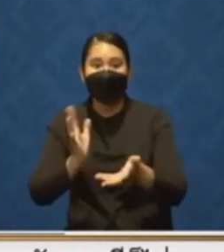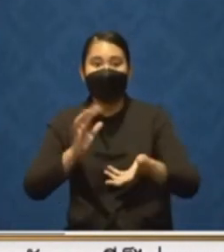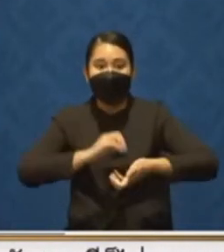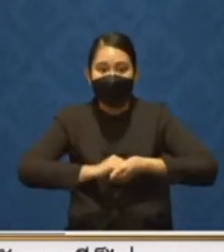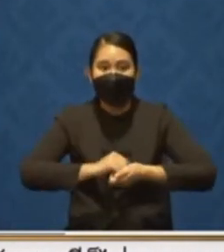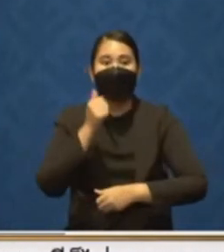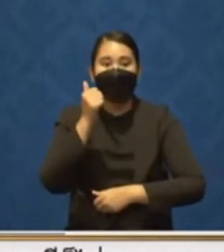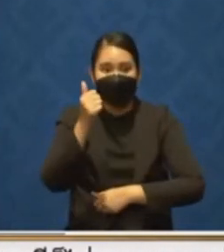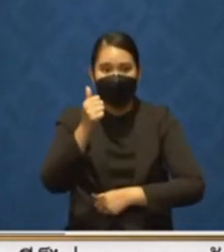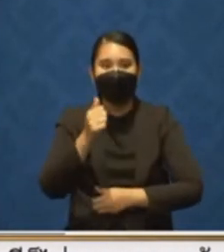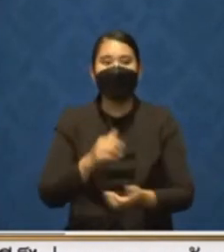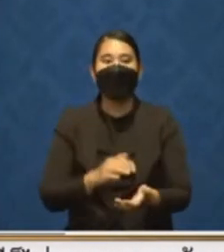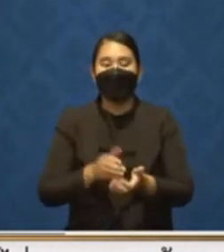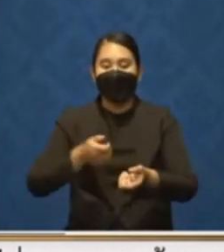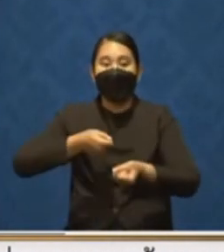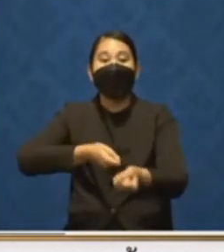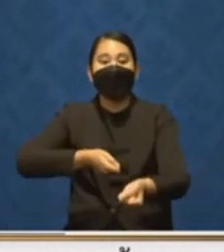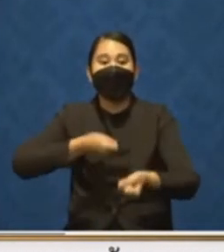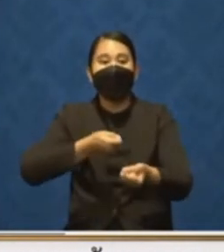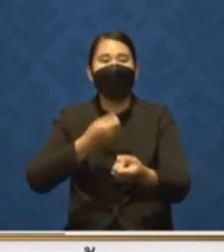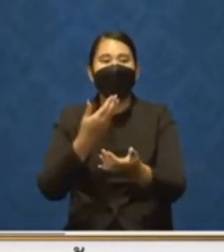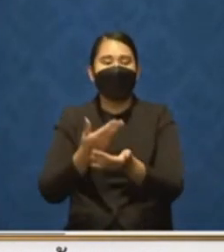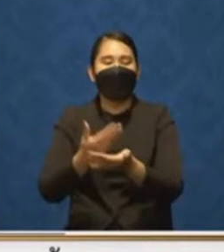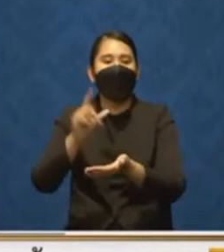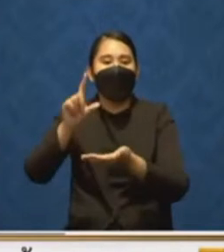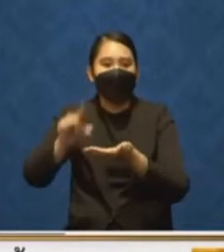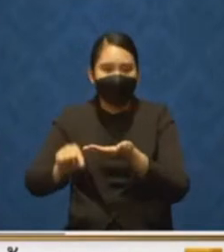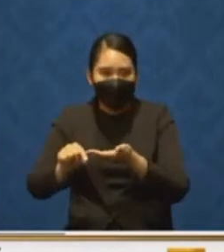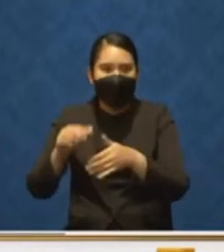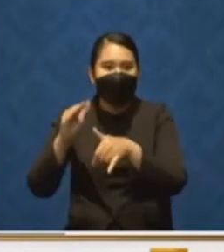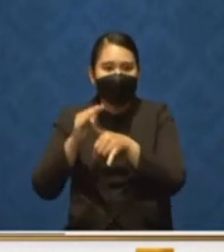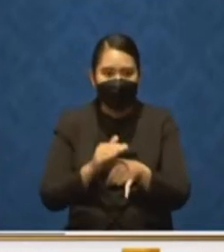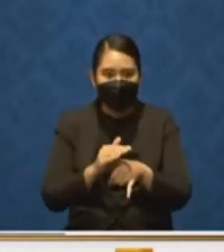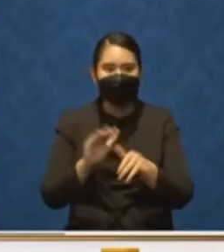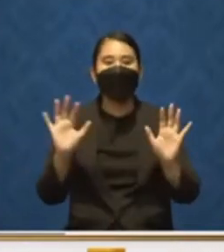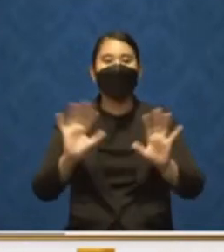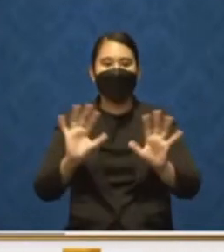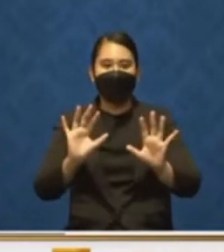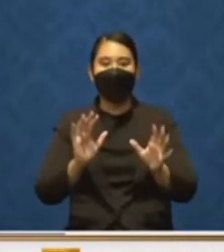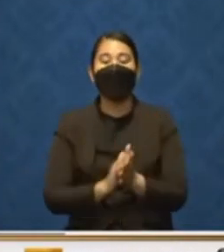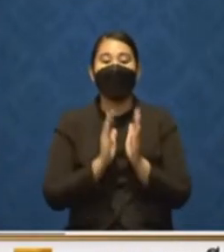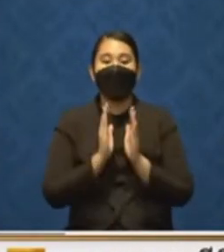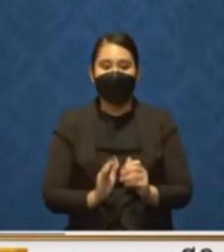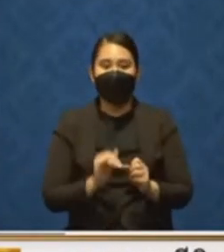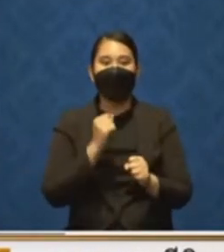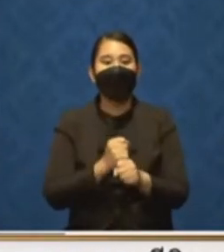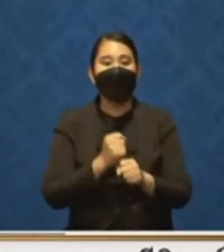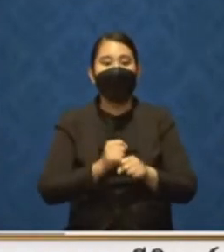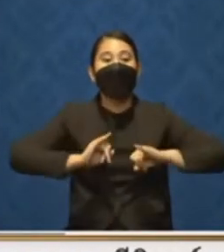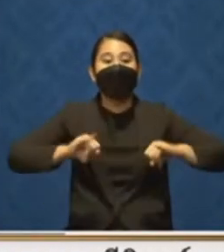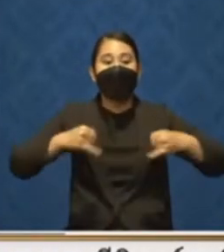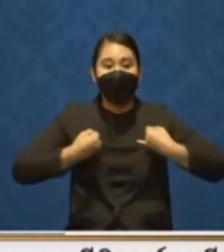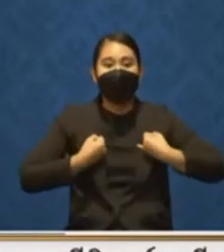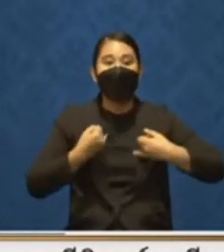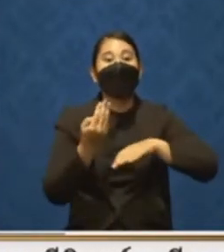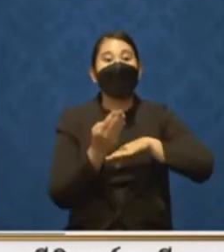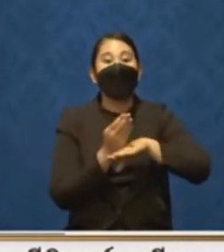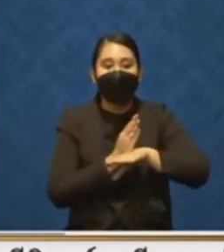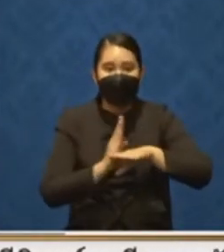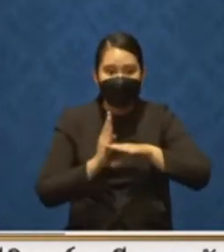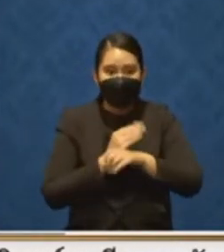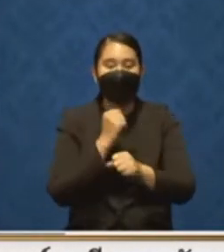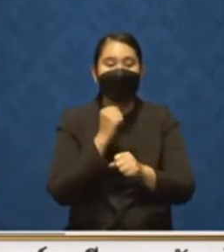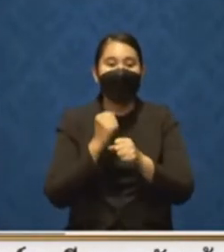ต้องไม่ถูกกดราคาพืชผลการเกษตรผู้ประกอบการต้องประกอบธุรกิจต่อไปได้